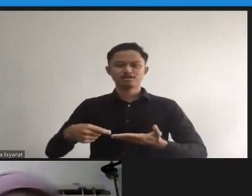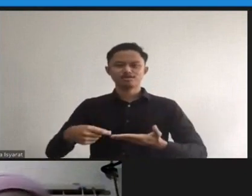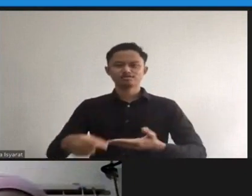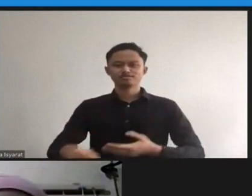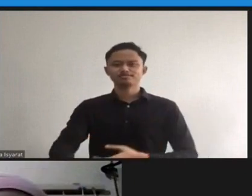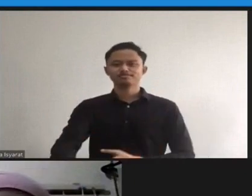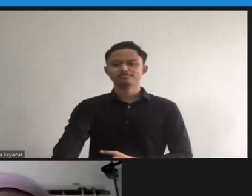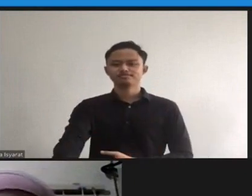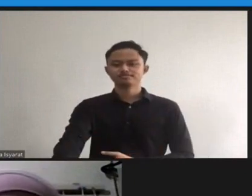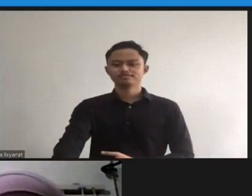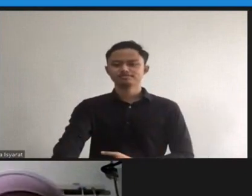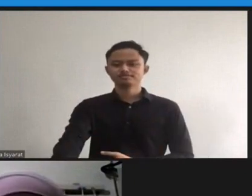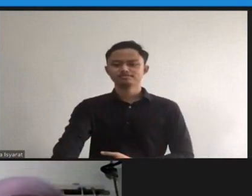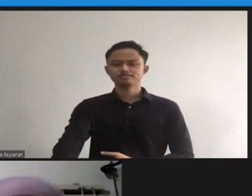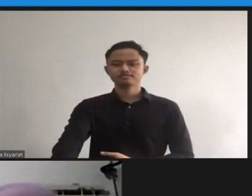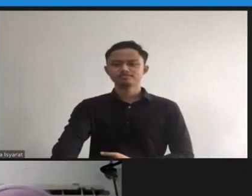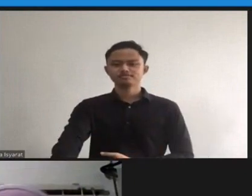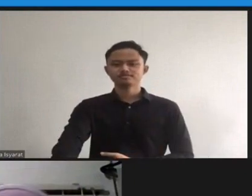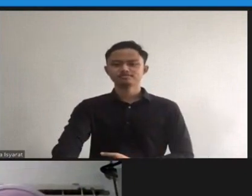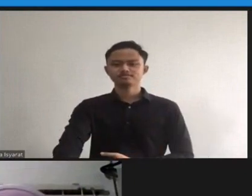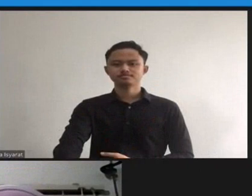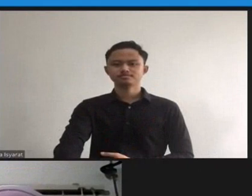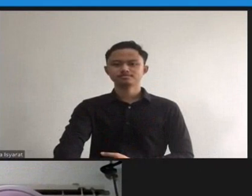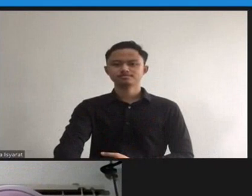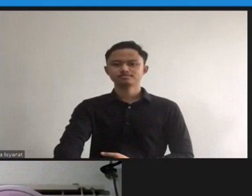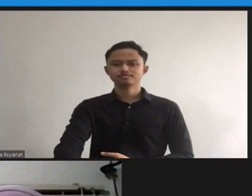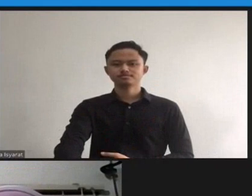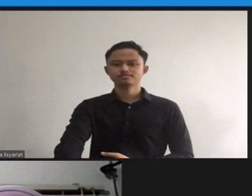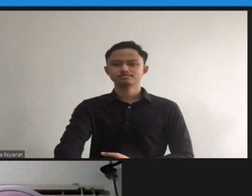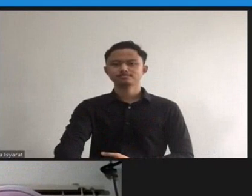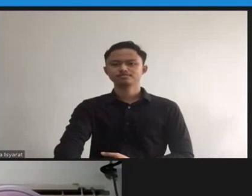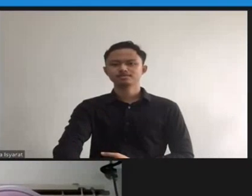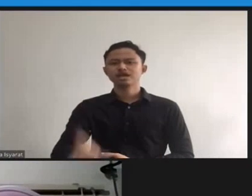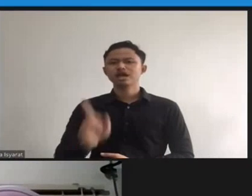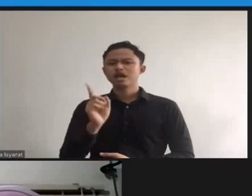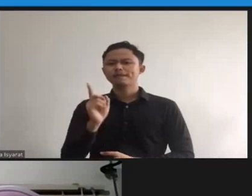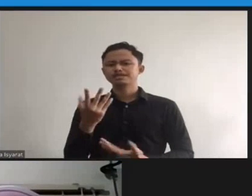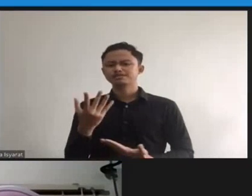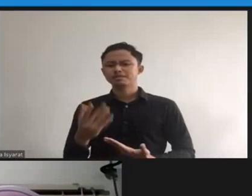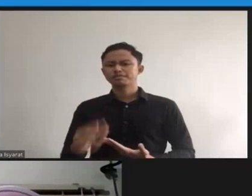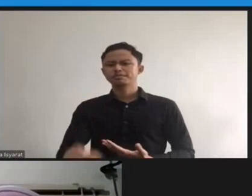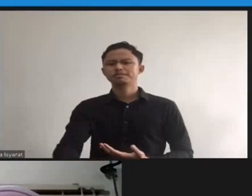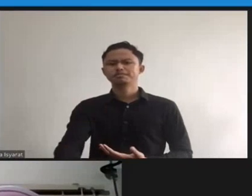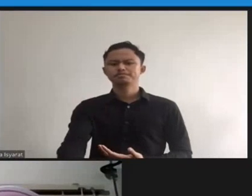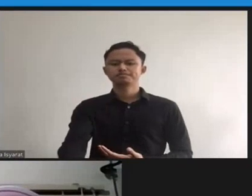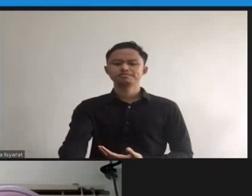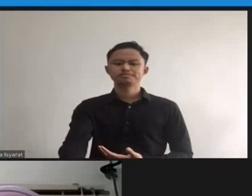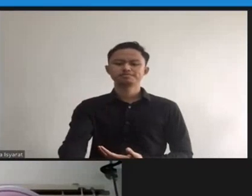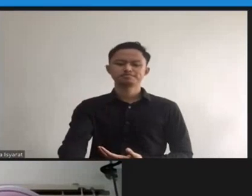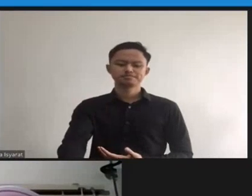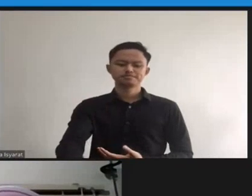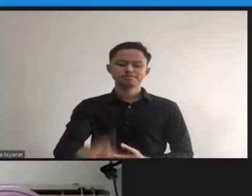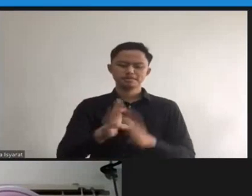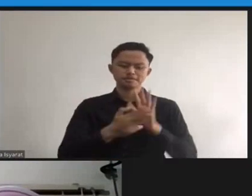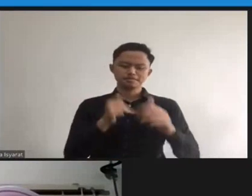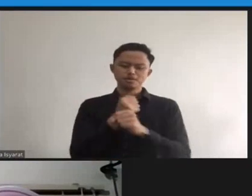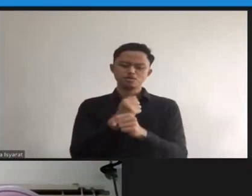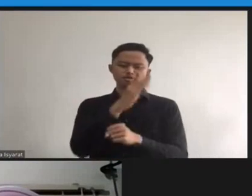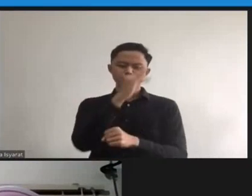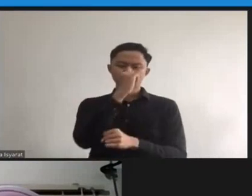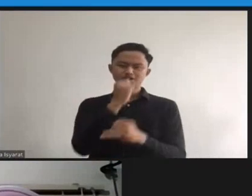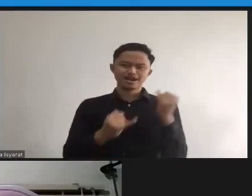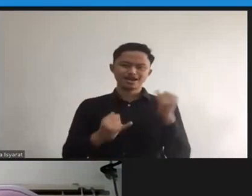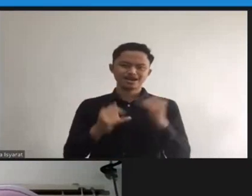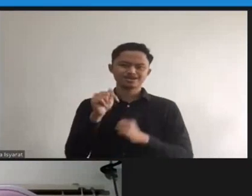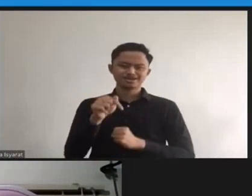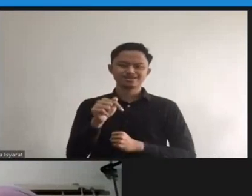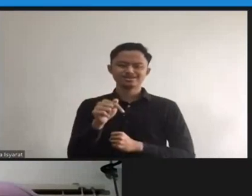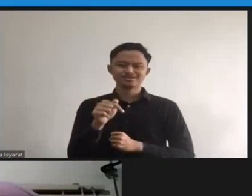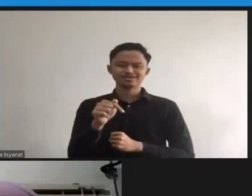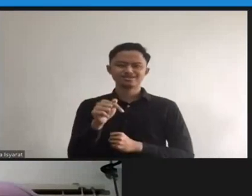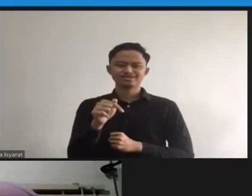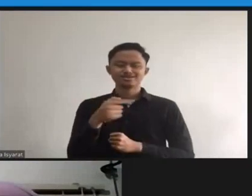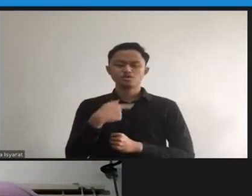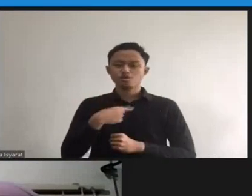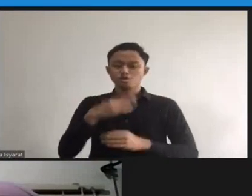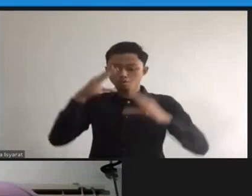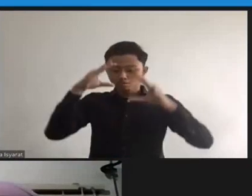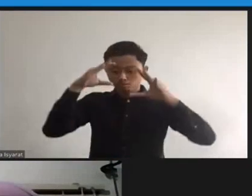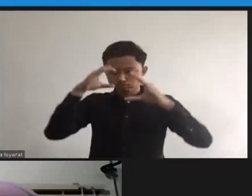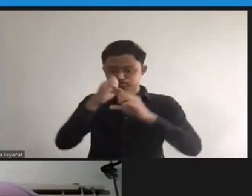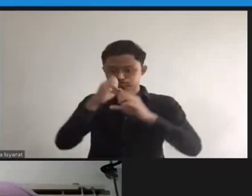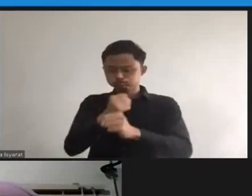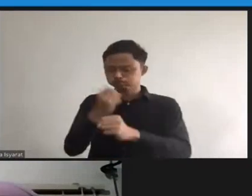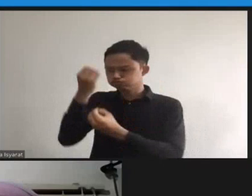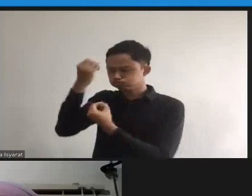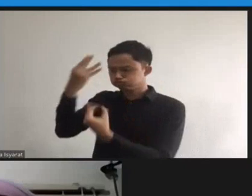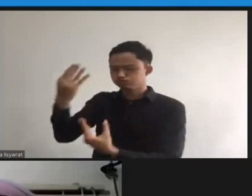perlindungannya selama pandemi, karena kita dalam 2 pekan terakhir sangat intens informasi